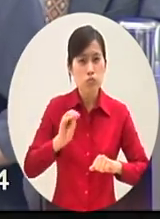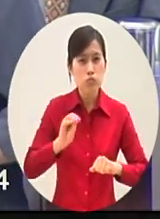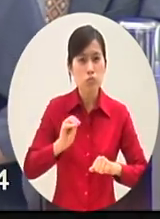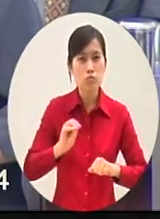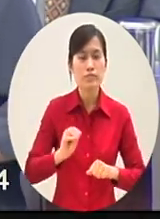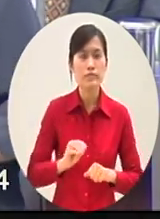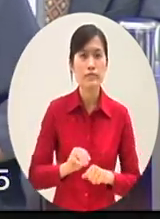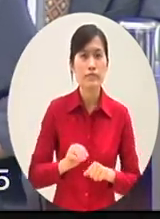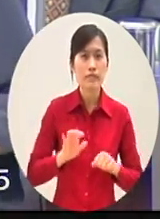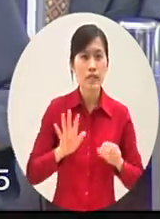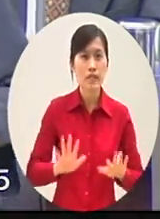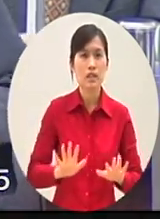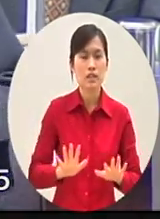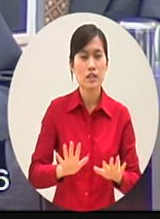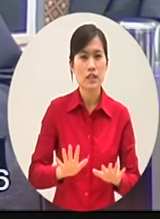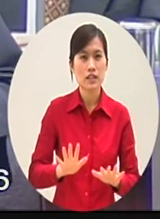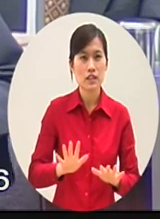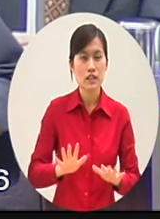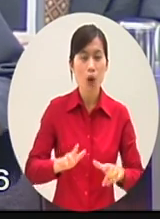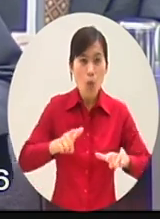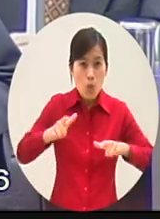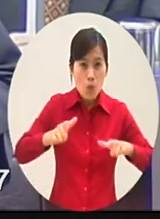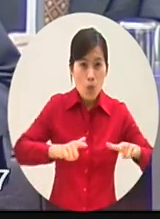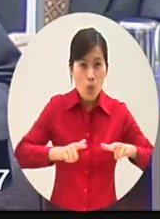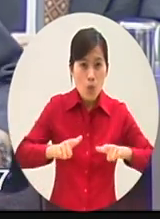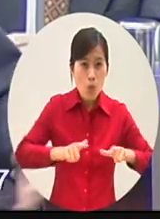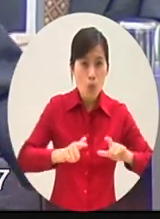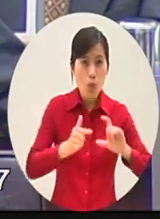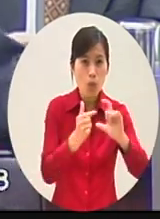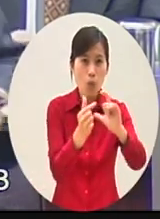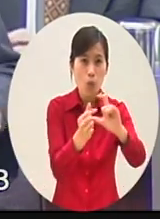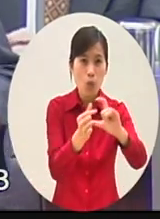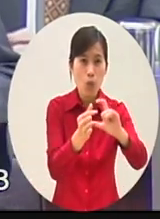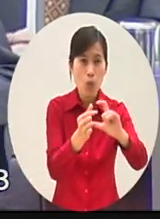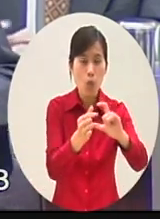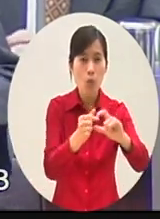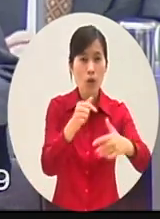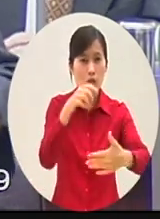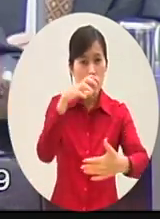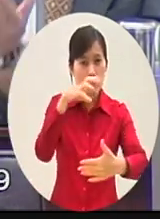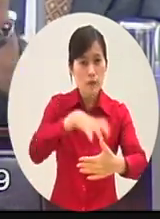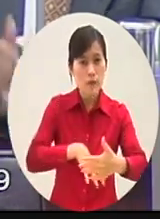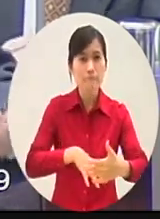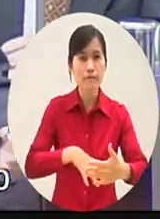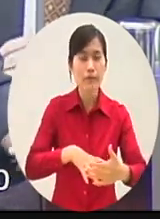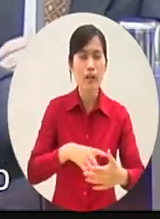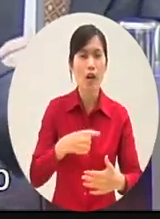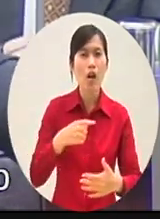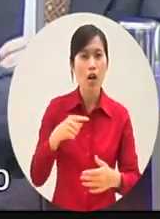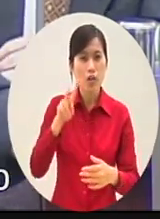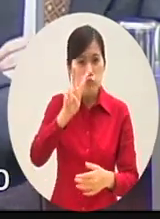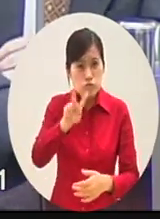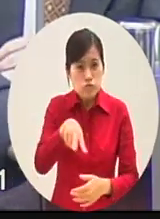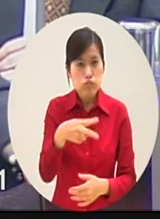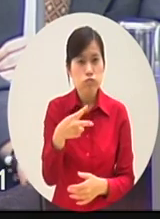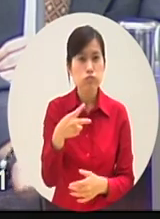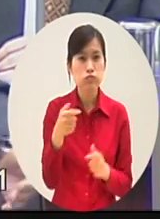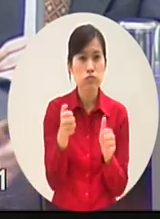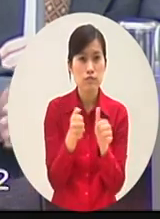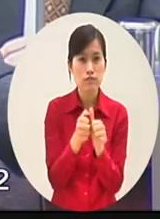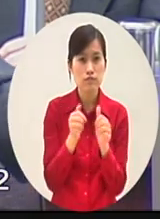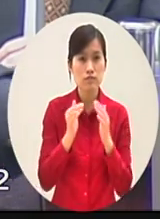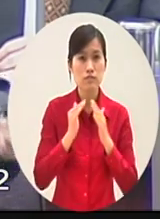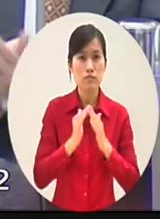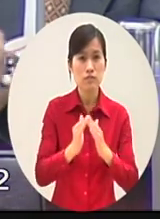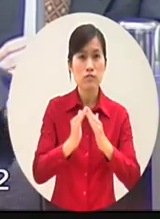吼，公比来迄个园区这个整体的呈现，那刘副市长有陪同林议员到现场